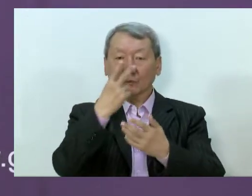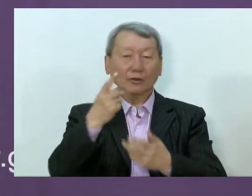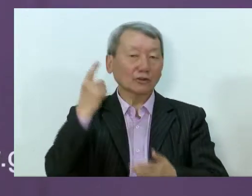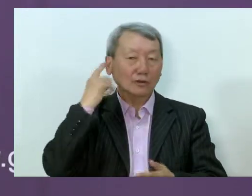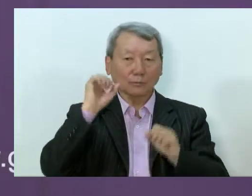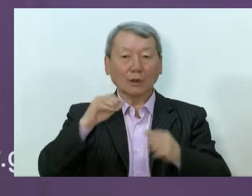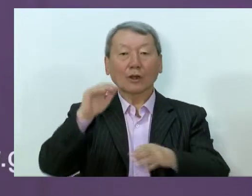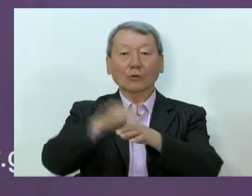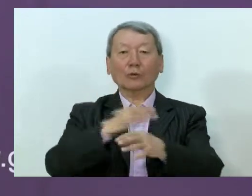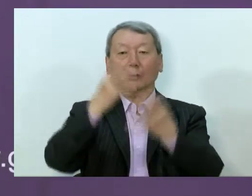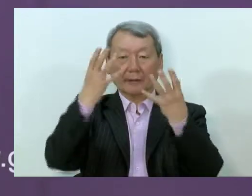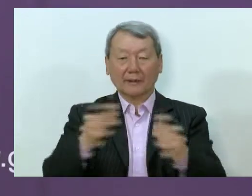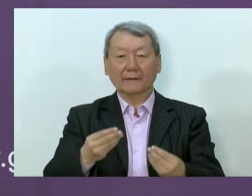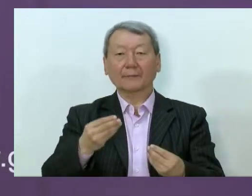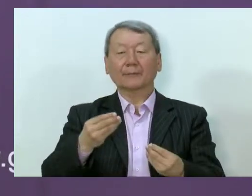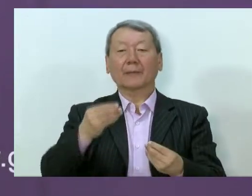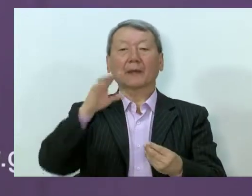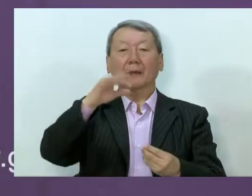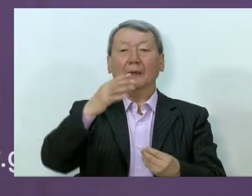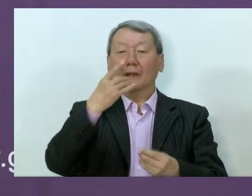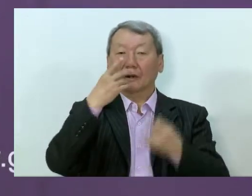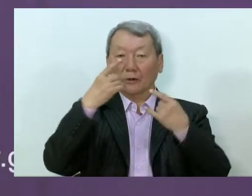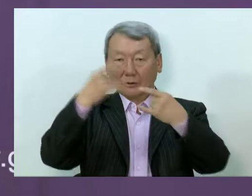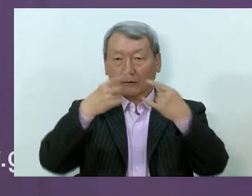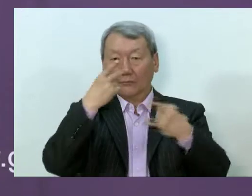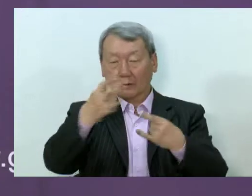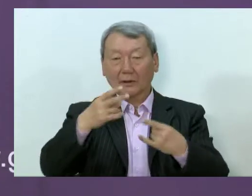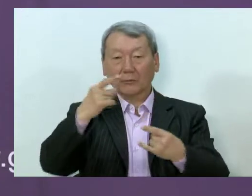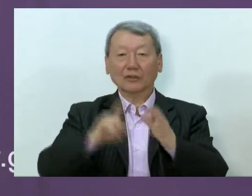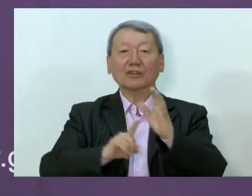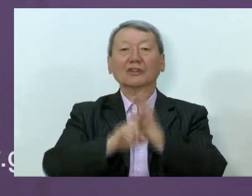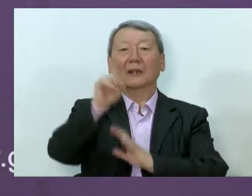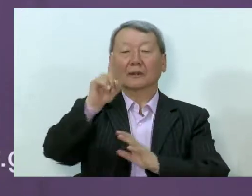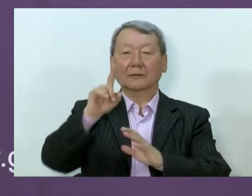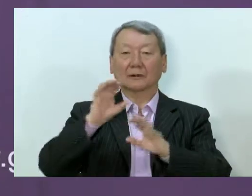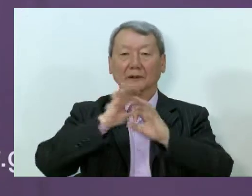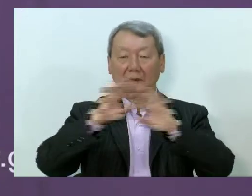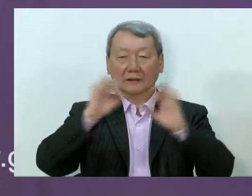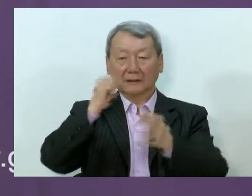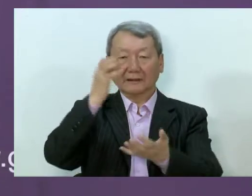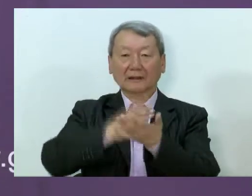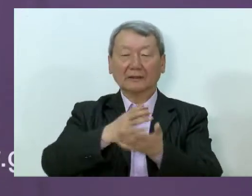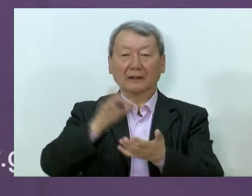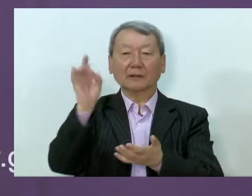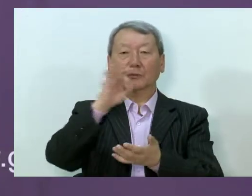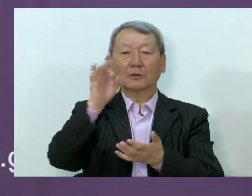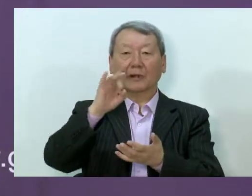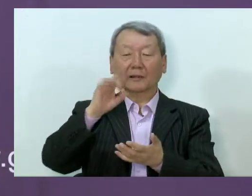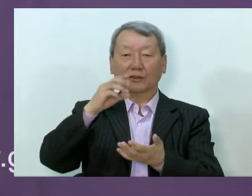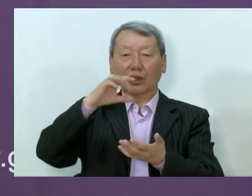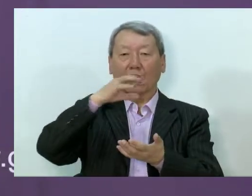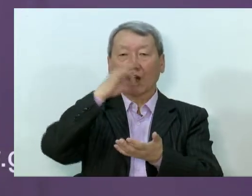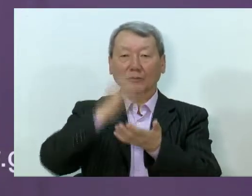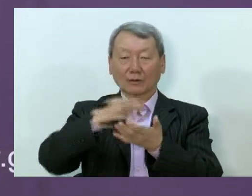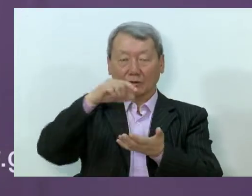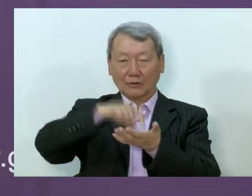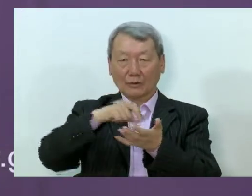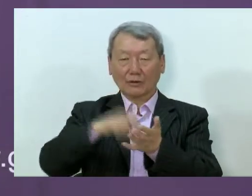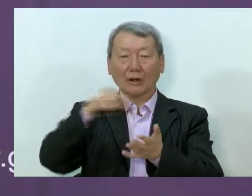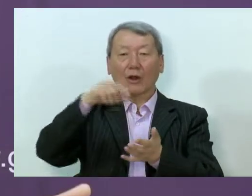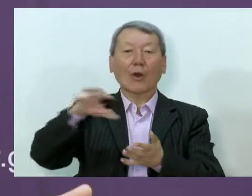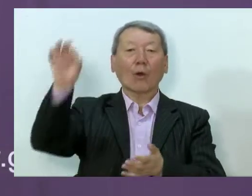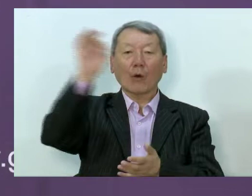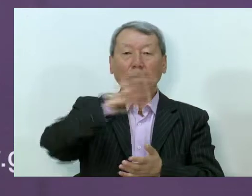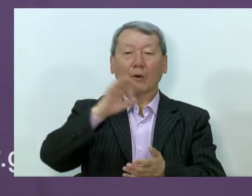good добрый день уважаемые телезрители радиослушатели мы начинаем брифинг в процент или республиканского штаба об